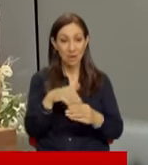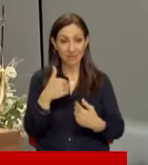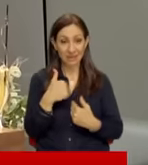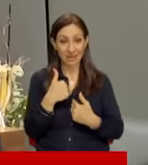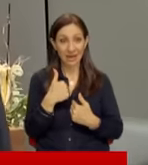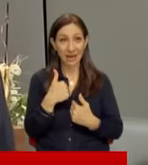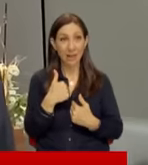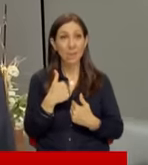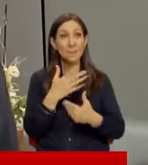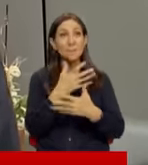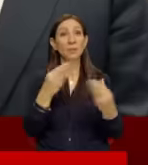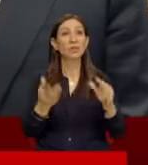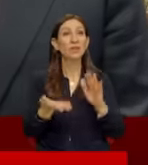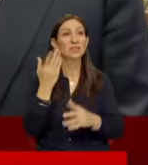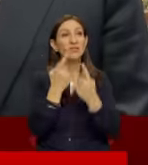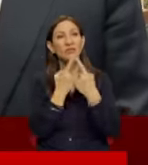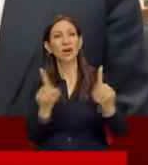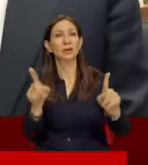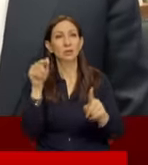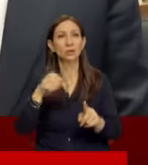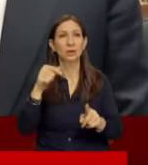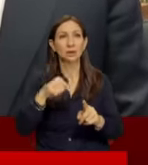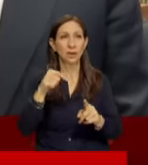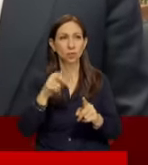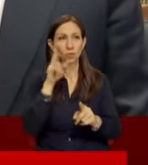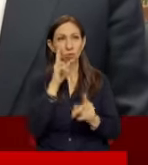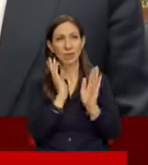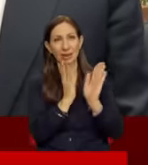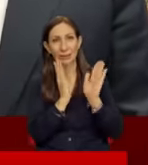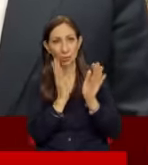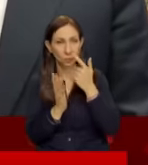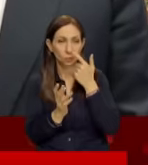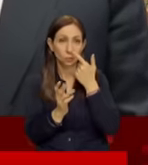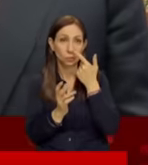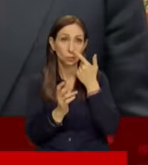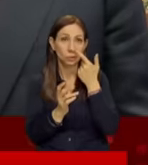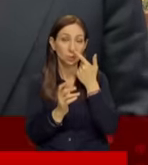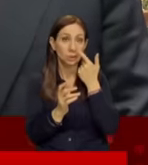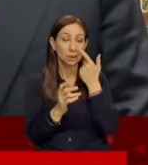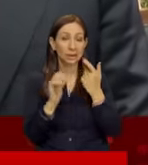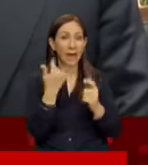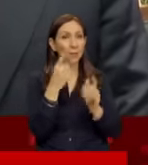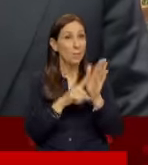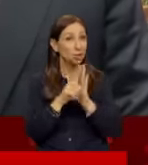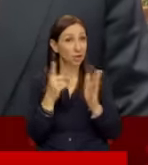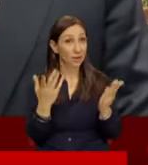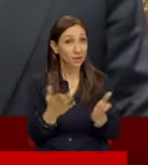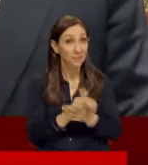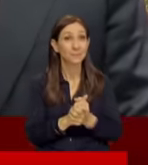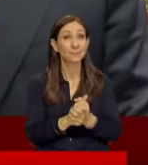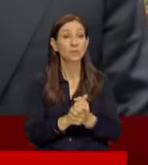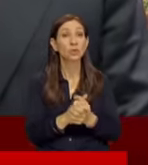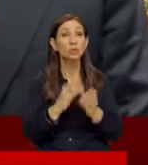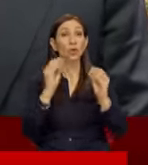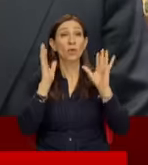da milyonun üstünde bir farkla şu anda sonuca erişmiş olmak değerli bir başarı. Tabii